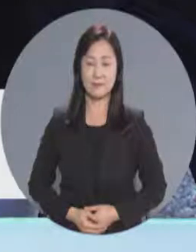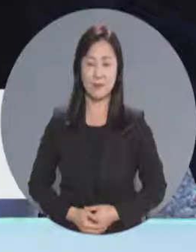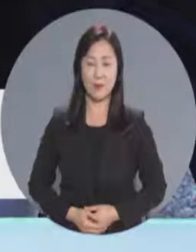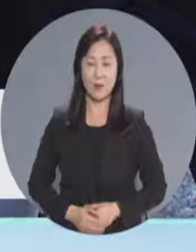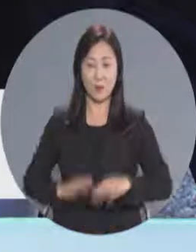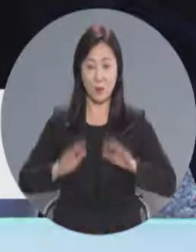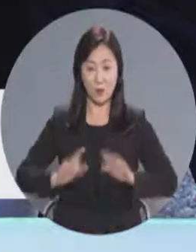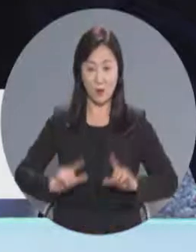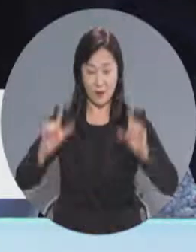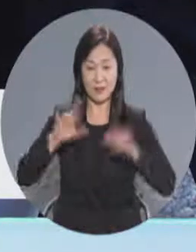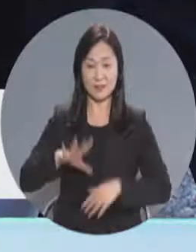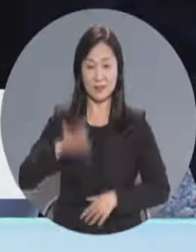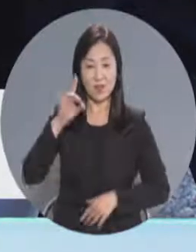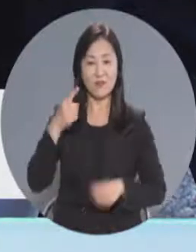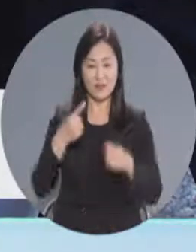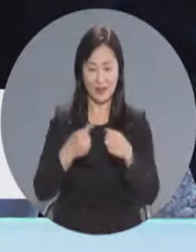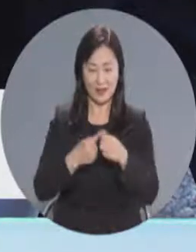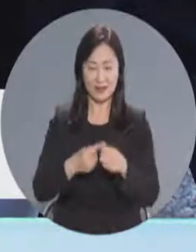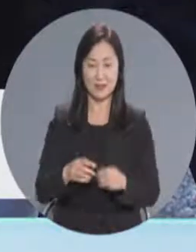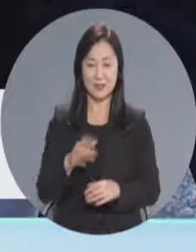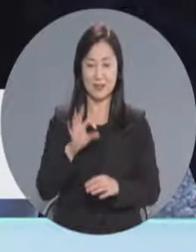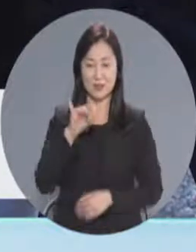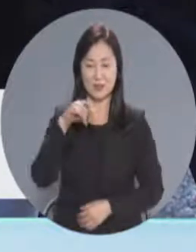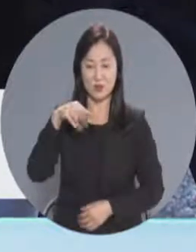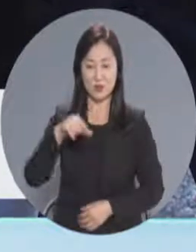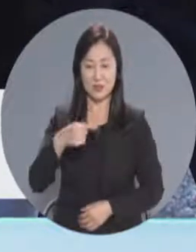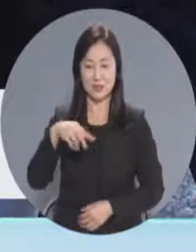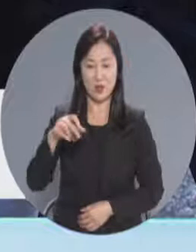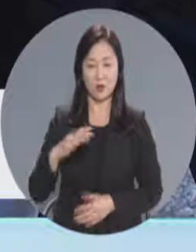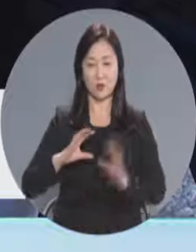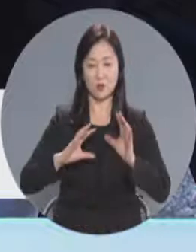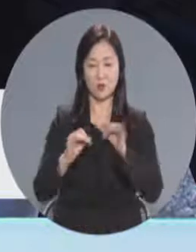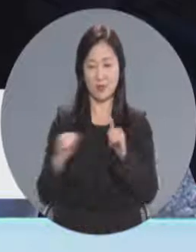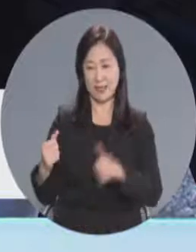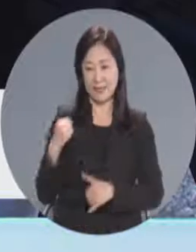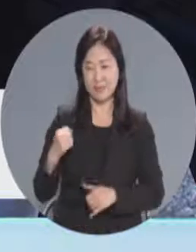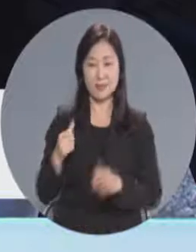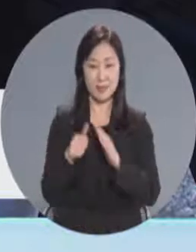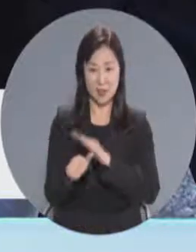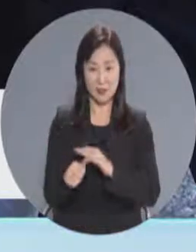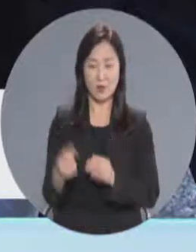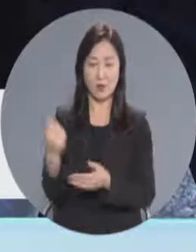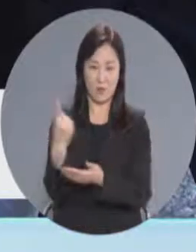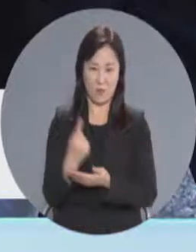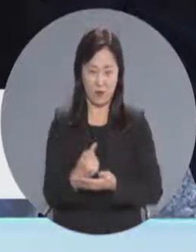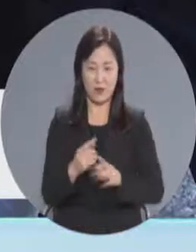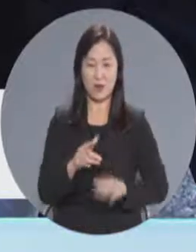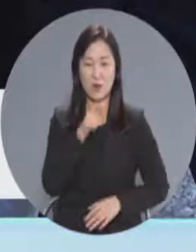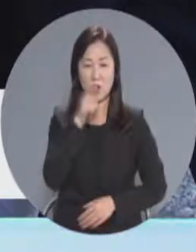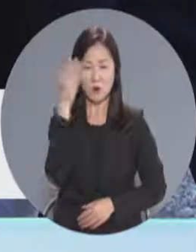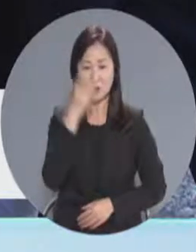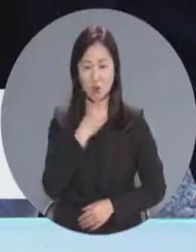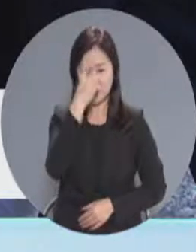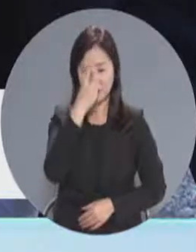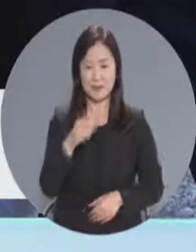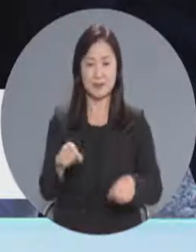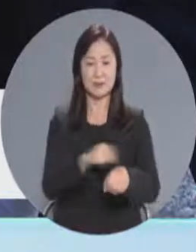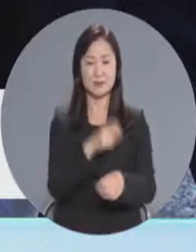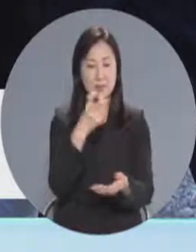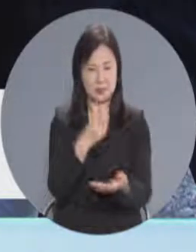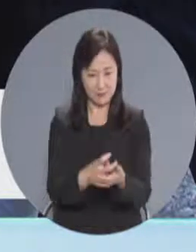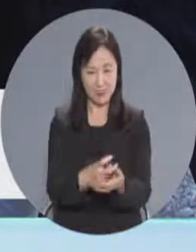새해 첫날인 지난 주말 이준석 국민의힘 당대표가 여수와 순천을 찾아 여순 사건에 대한 진상규명 의지를